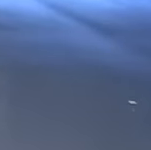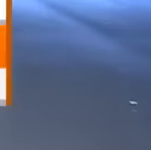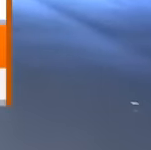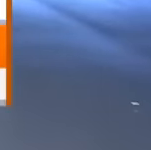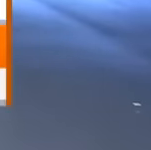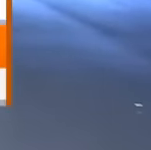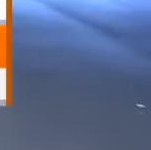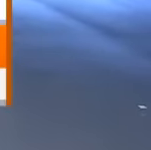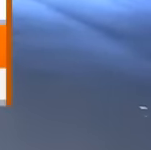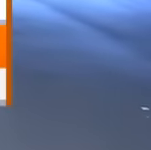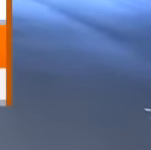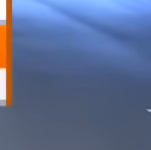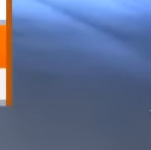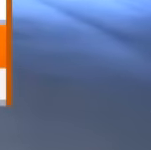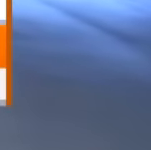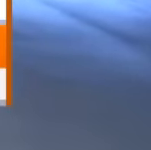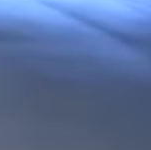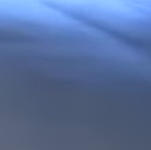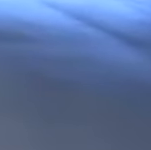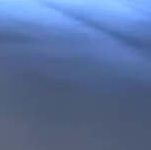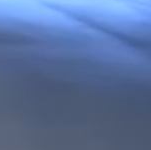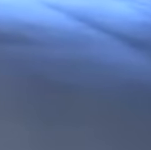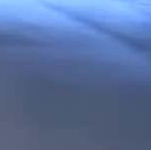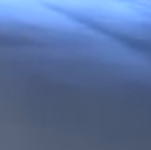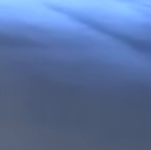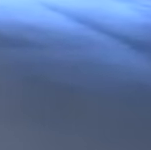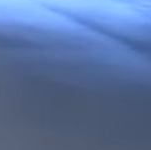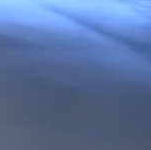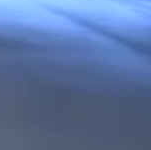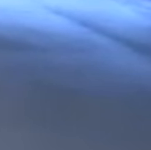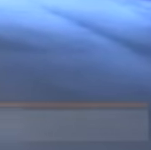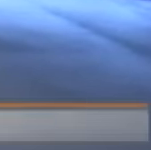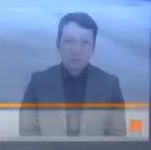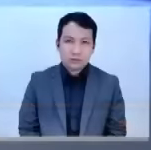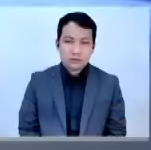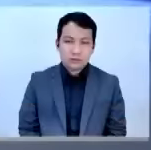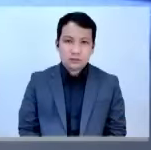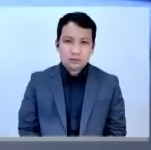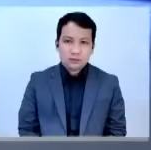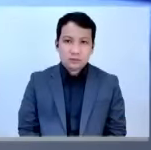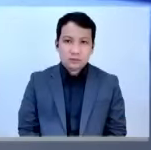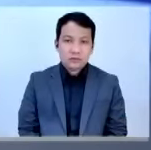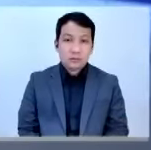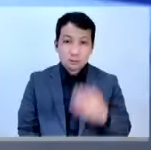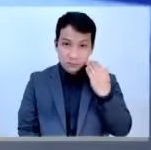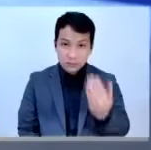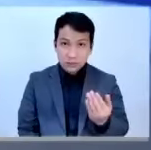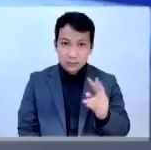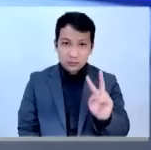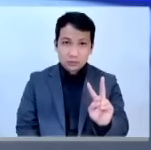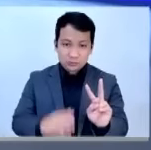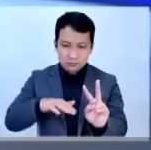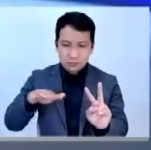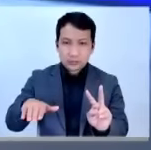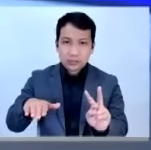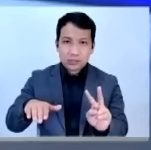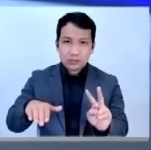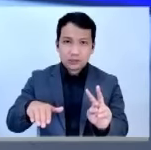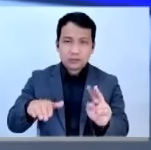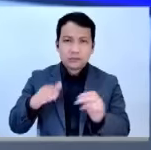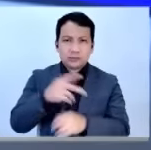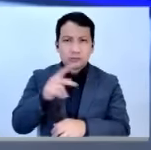Patay ang dalawang batang magpinsan sa Angeles City matapos makulong sa nakaparadang kotse. Hinala naman ang kanilang